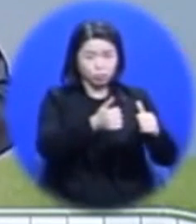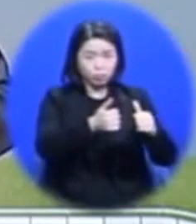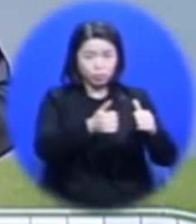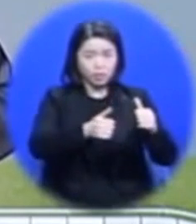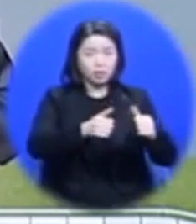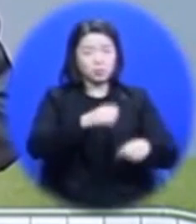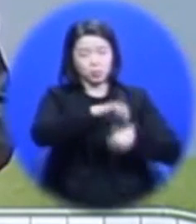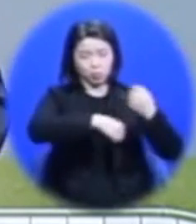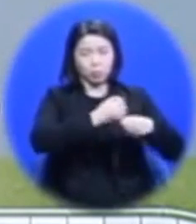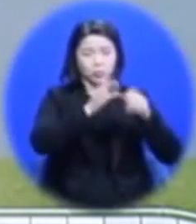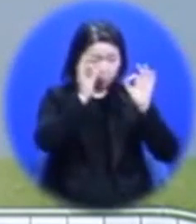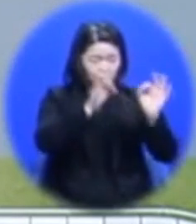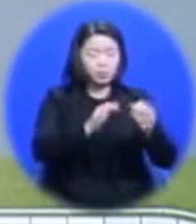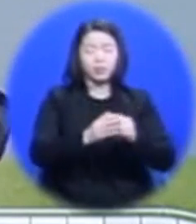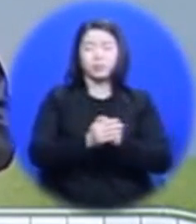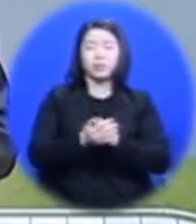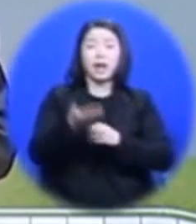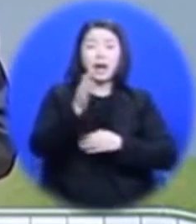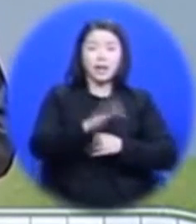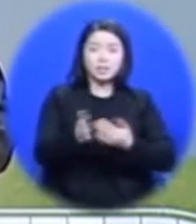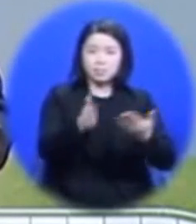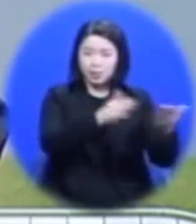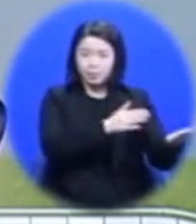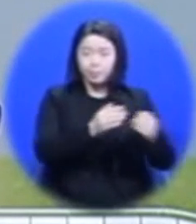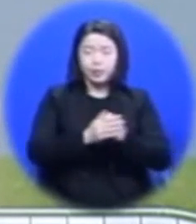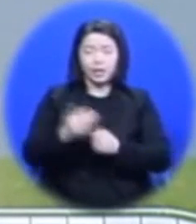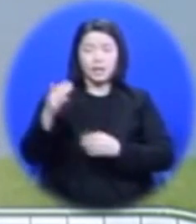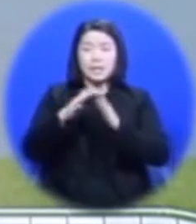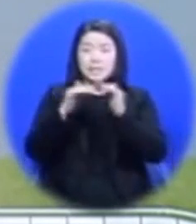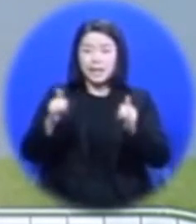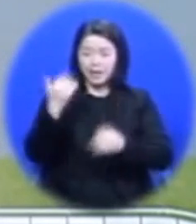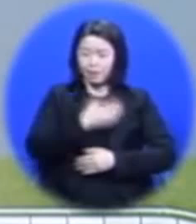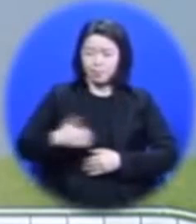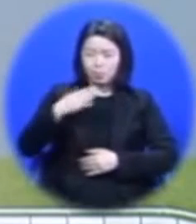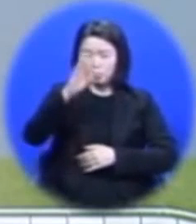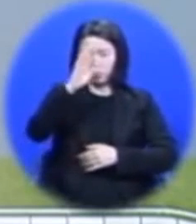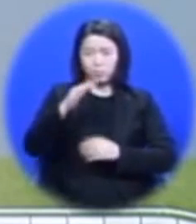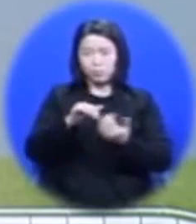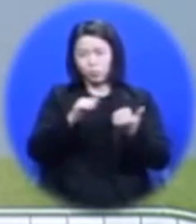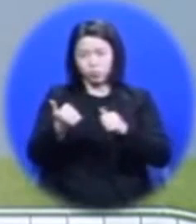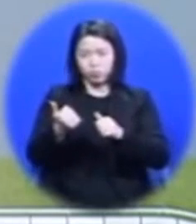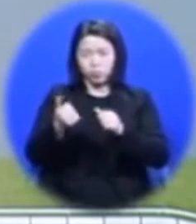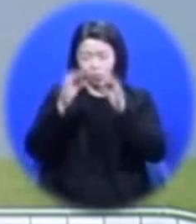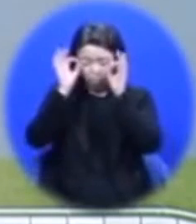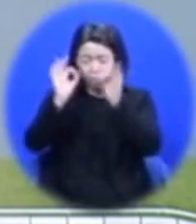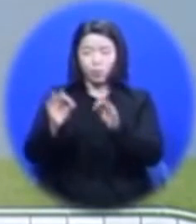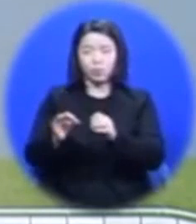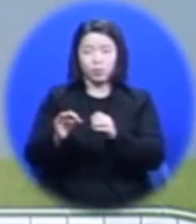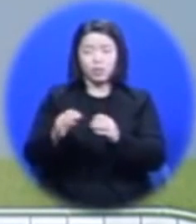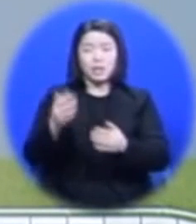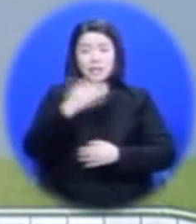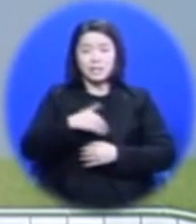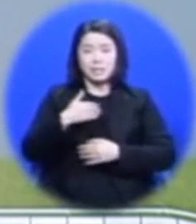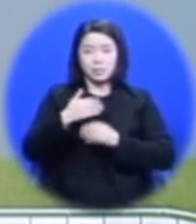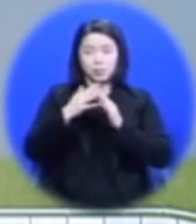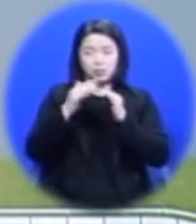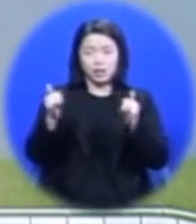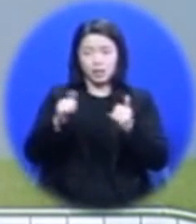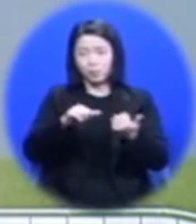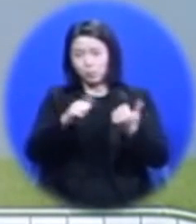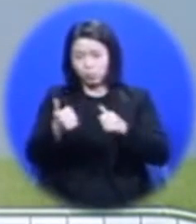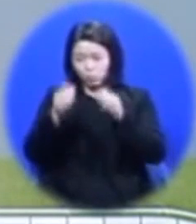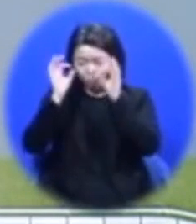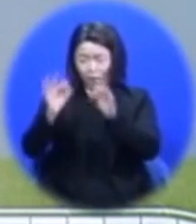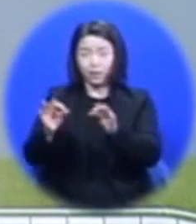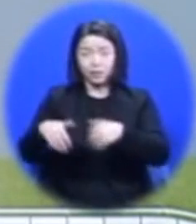고양이. 사람의 시체를 보는 거는 이건 다른 문제입니다. 사람이 죽은 시체가 길에서 내가